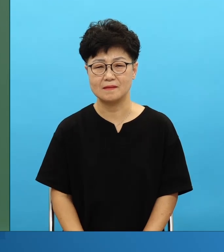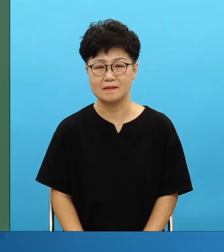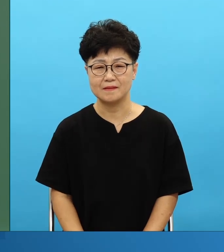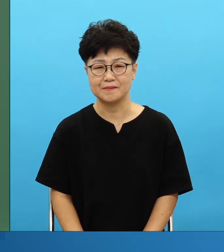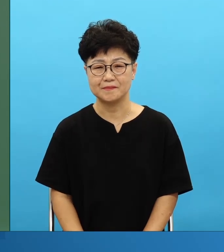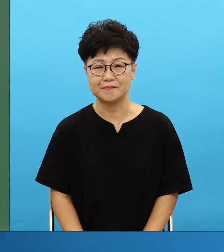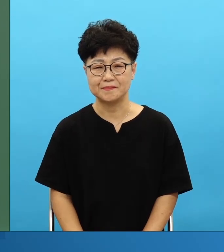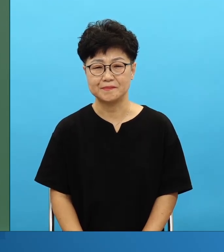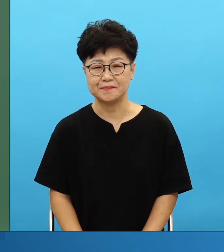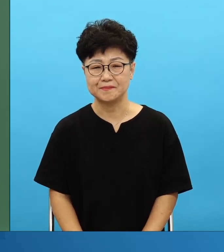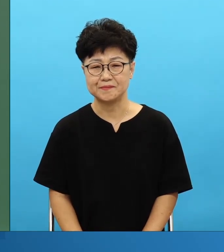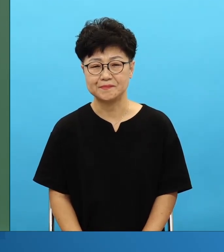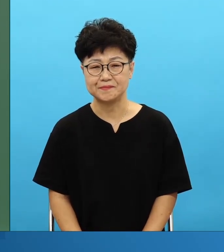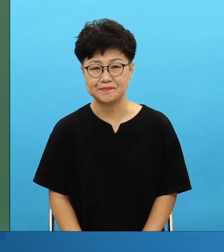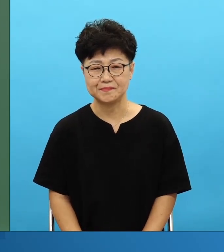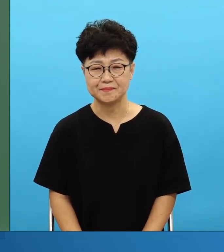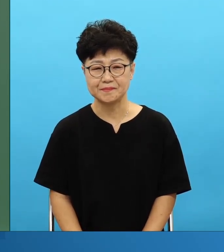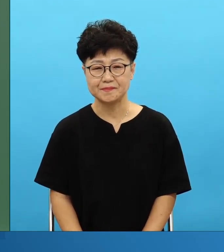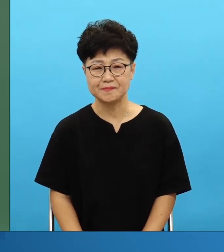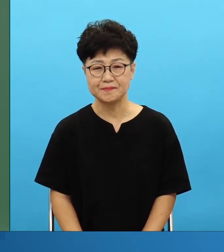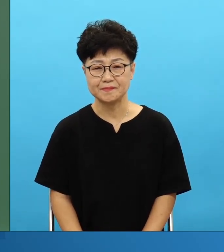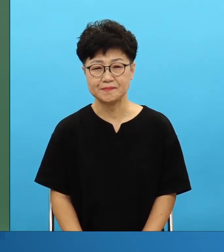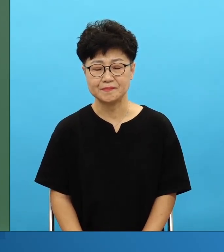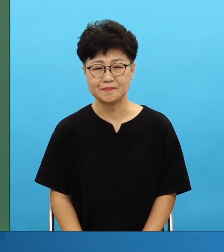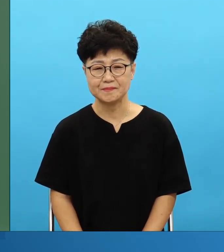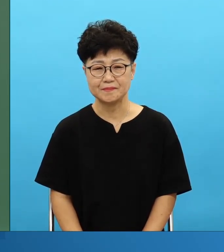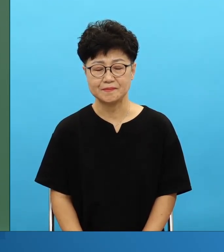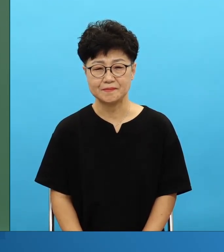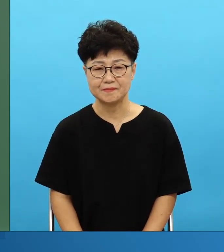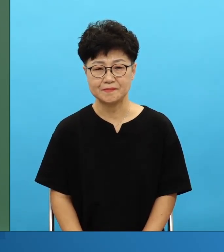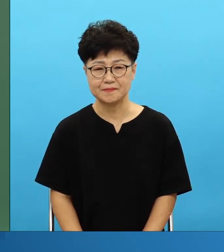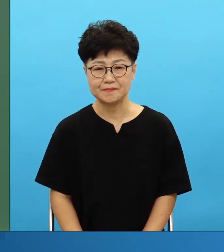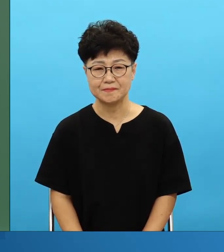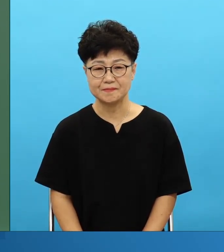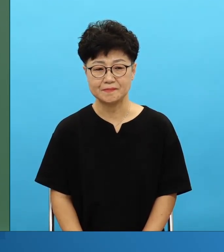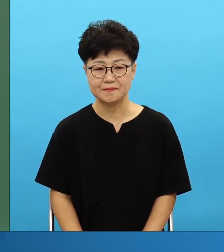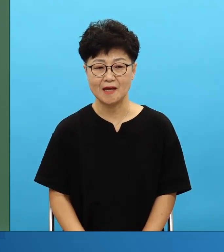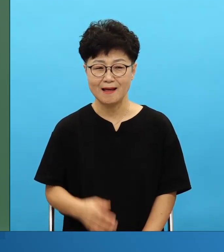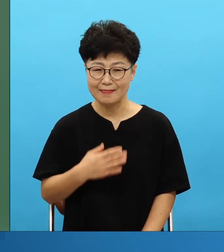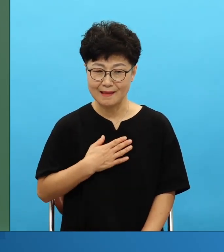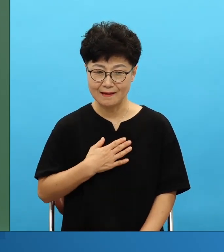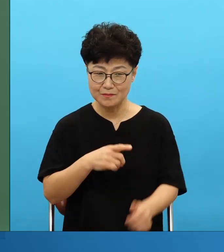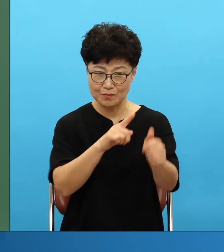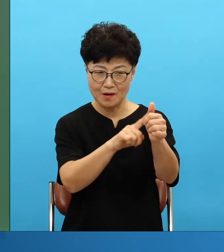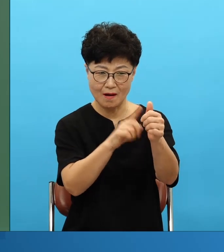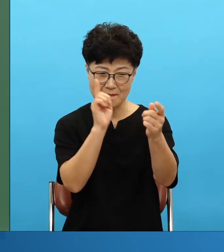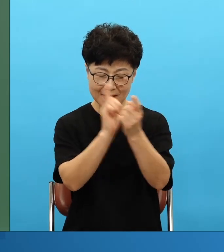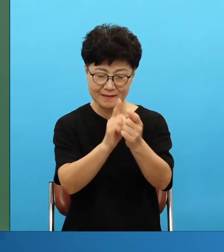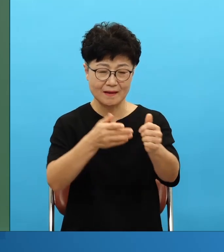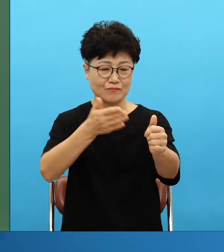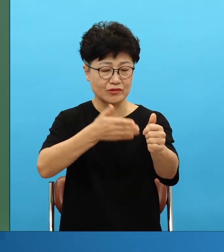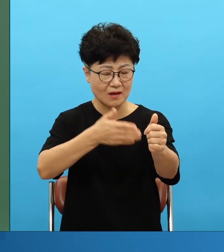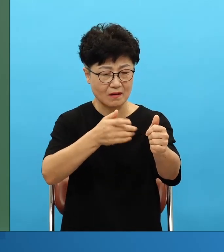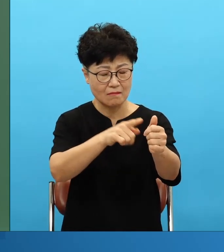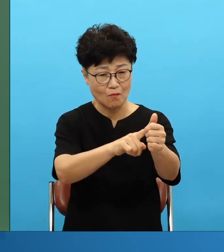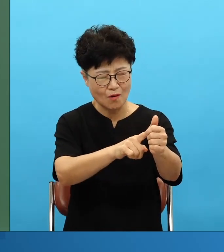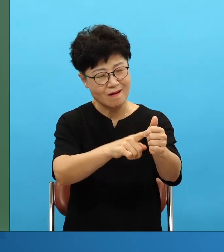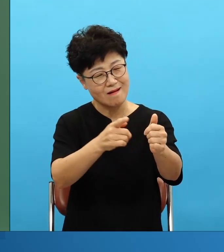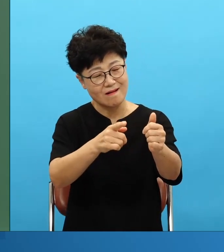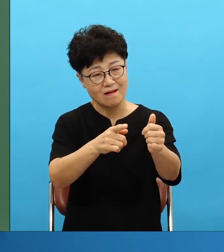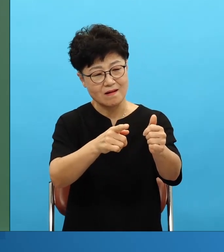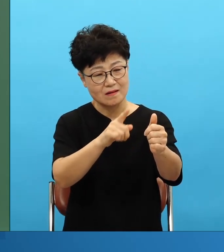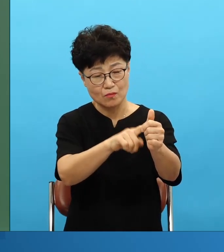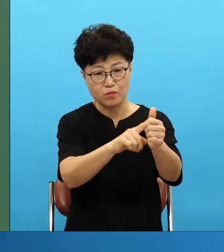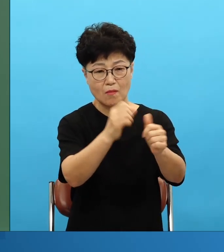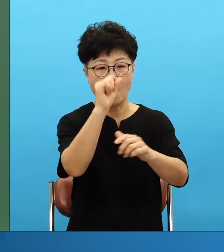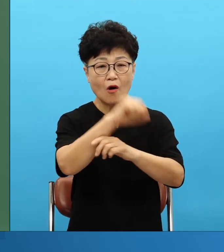그 내가 와서 좀 성경화야 됐다. 아예 그냥 한 층을 다스라는 거예요. And so when I 큰 came and 빌딩 told 하나를 him I 다스라. wanted to do Bible study, he said you could use the entire